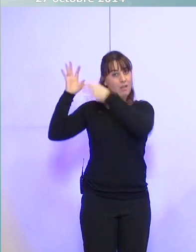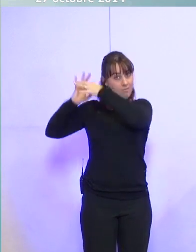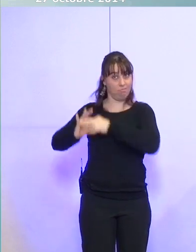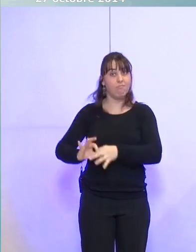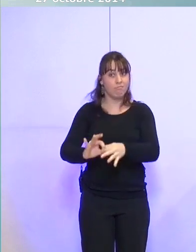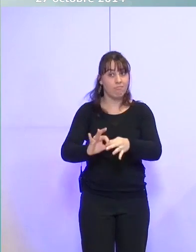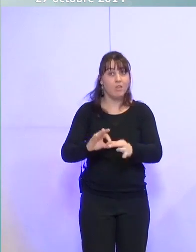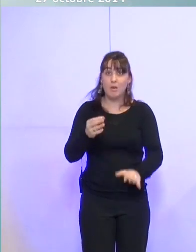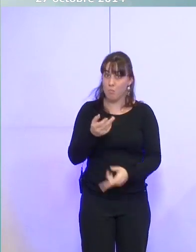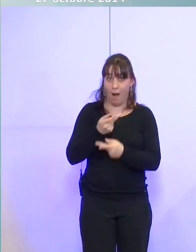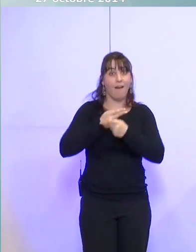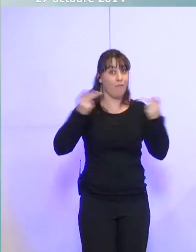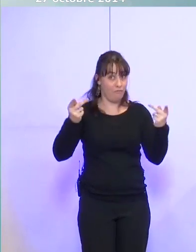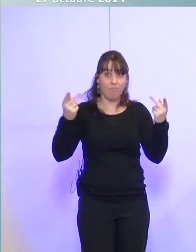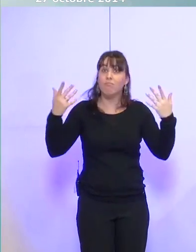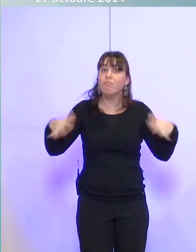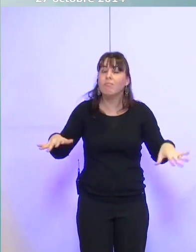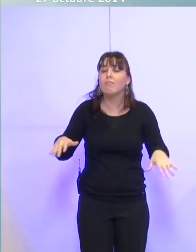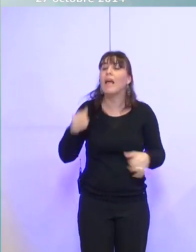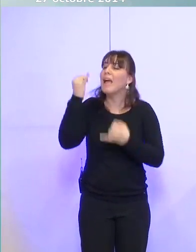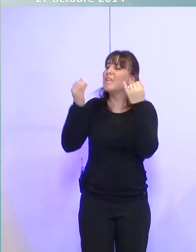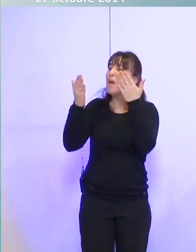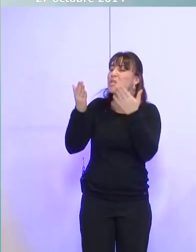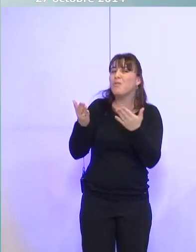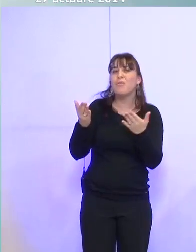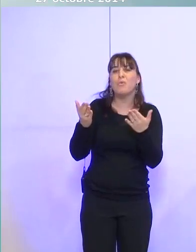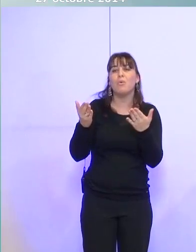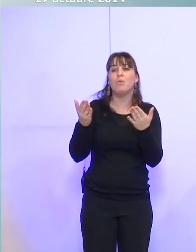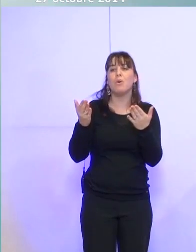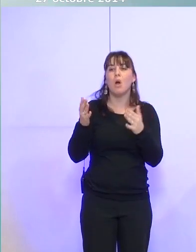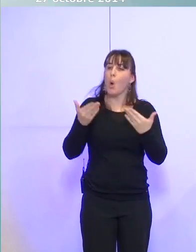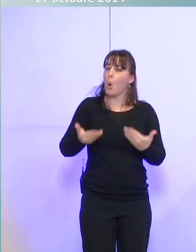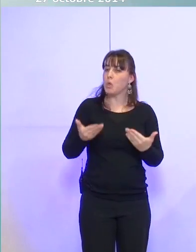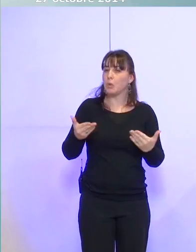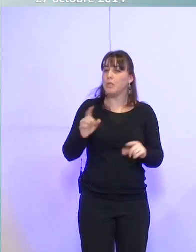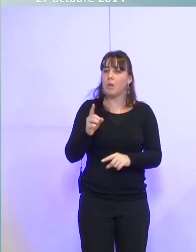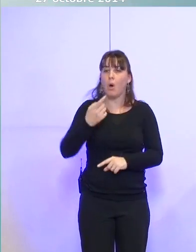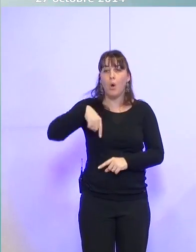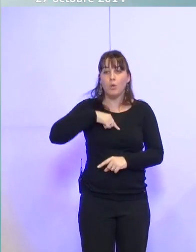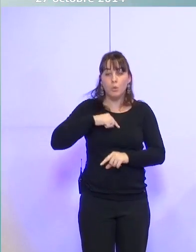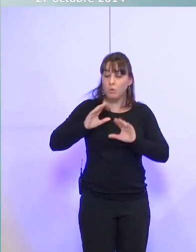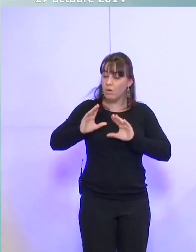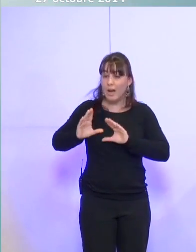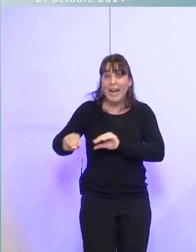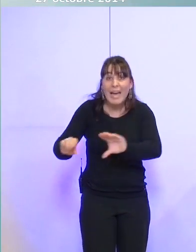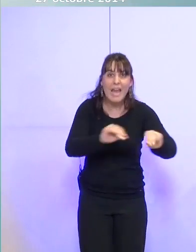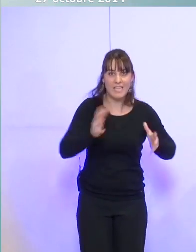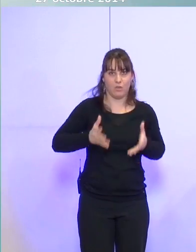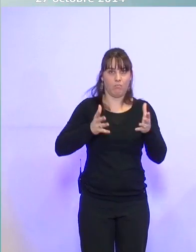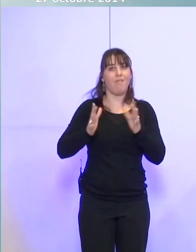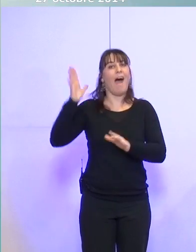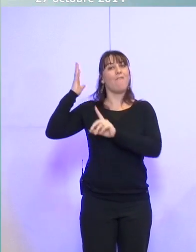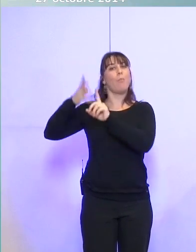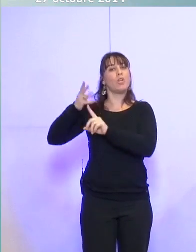l'ai bien dit. Néanmoins, si vous aviez eu l'intention, aujourd'hui, nous occupons de la réalisation. Et avec